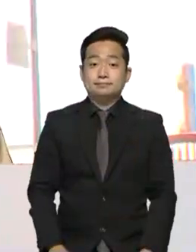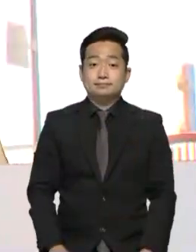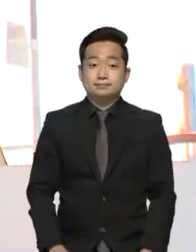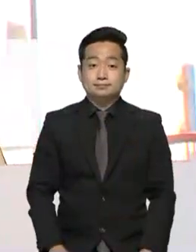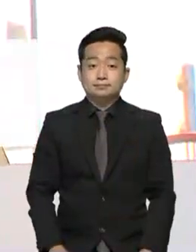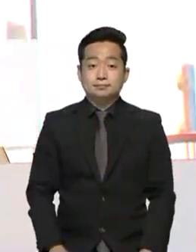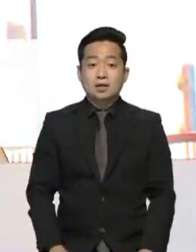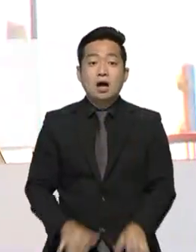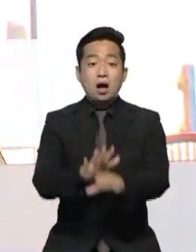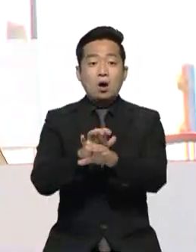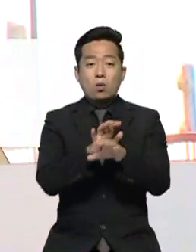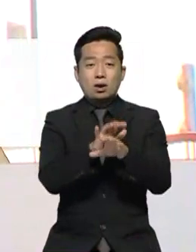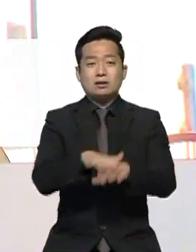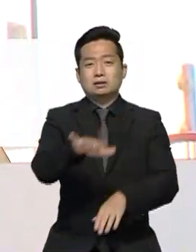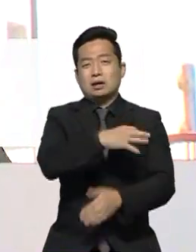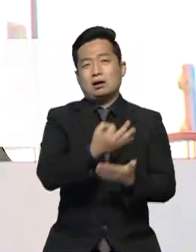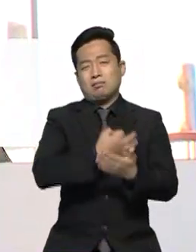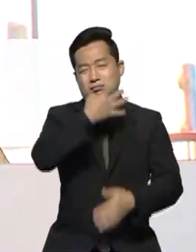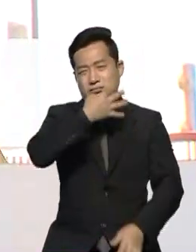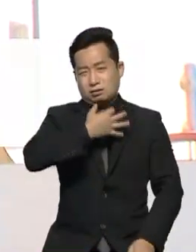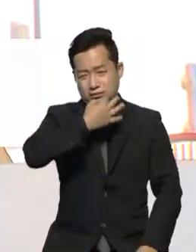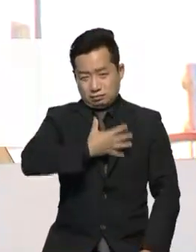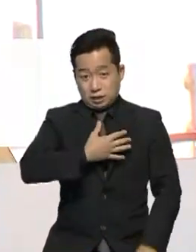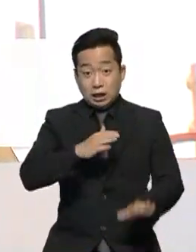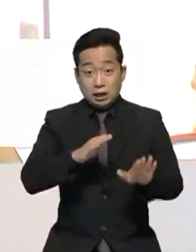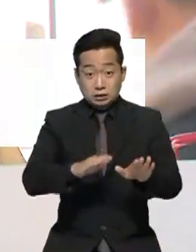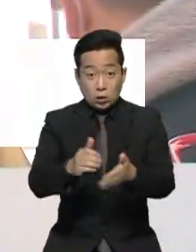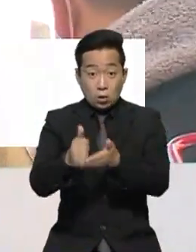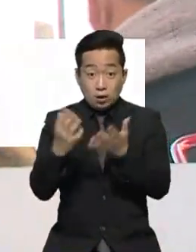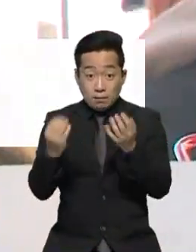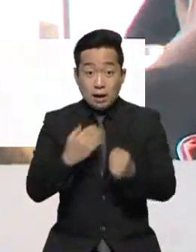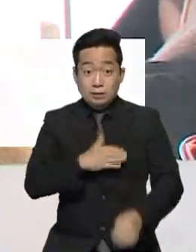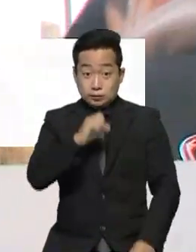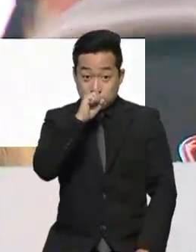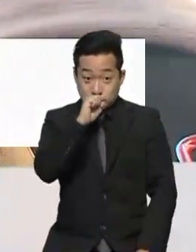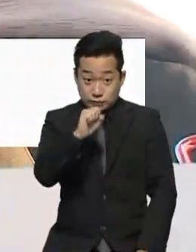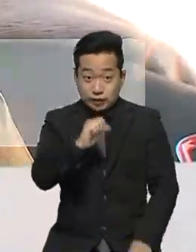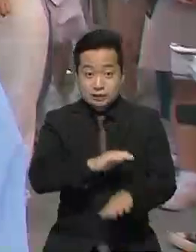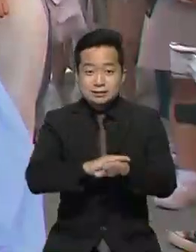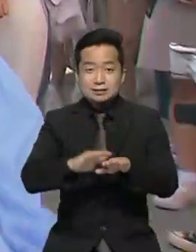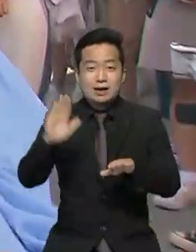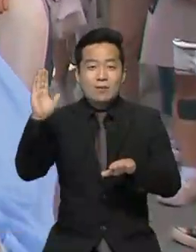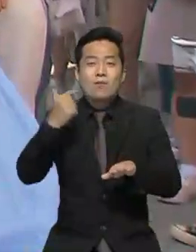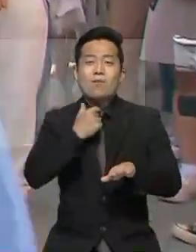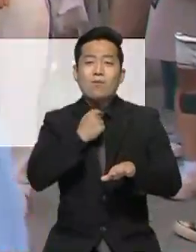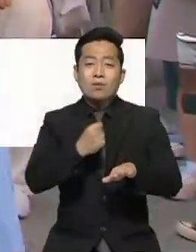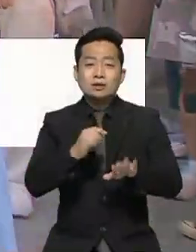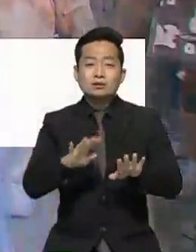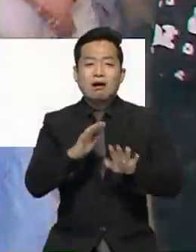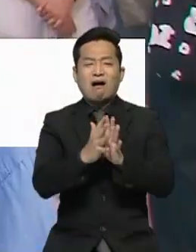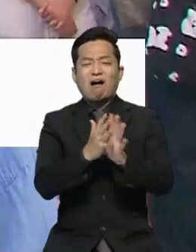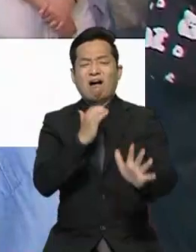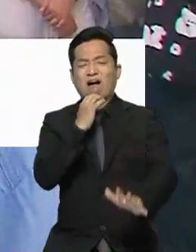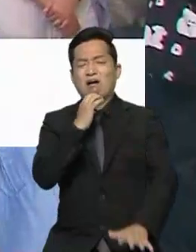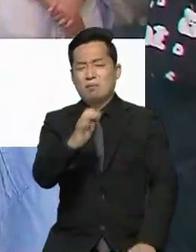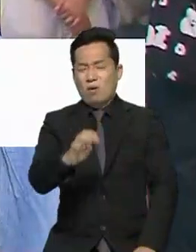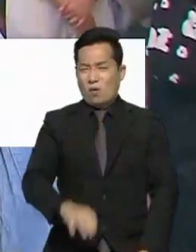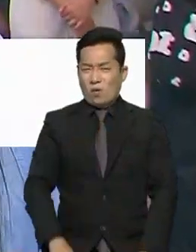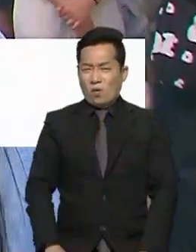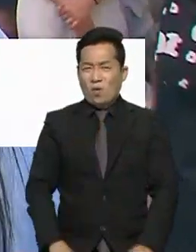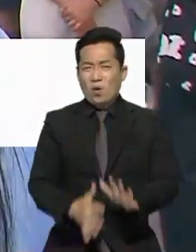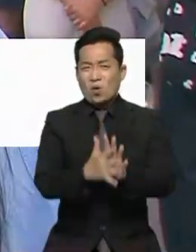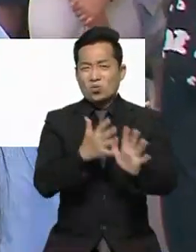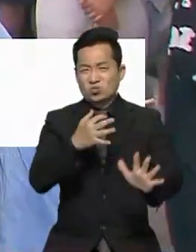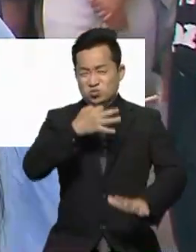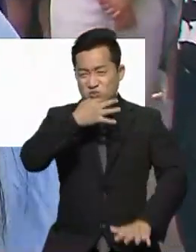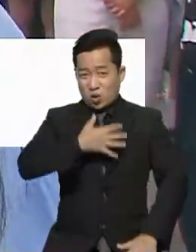일단 코로나 때 다들 힘들었는데 지금은 이렇게 많아서 기분도 좋고 다들 다 잘 됐으면 좋겠어요. 지금 40분 기다렸어요. 줄 서는 거는 그래도